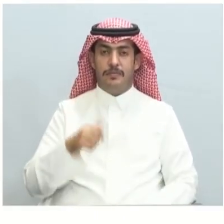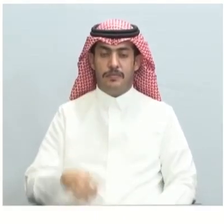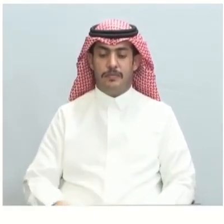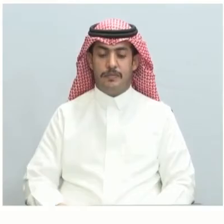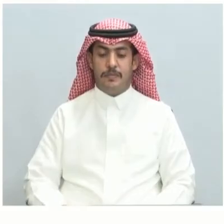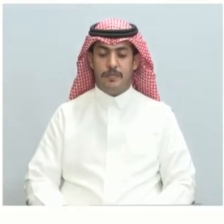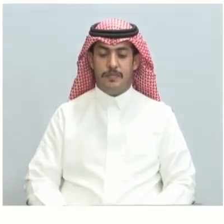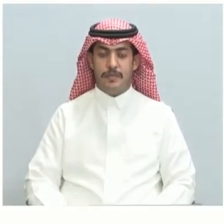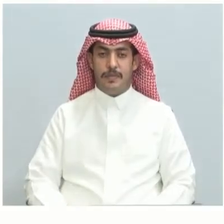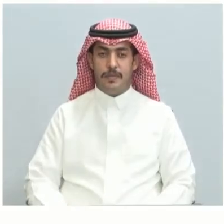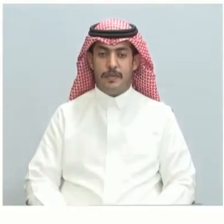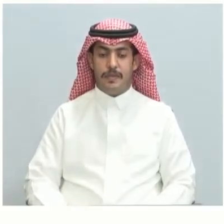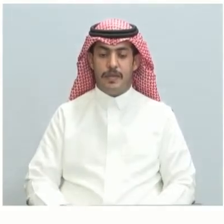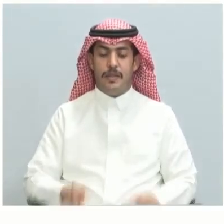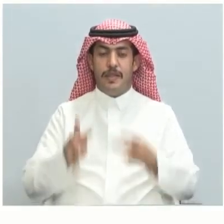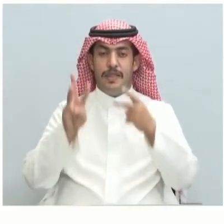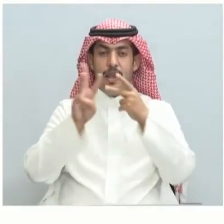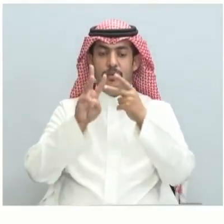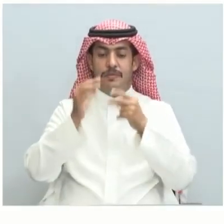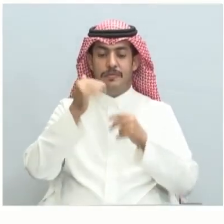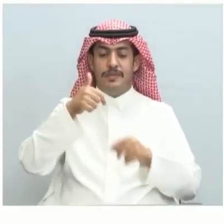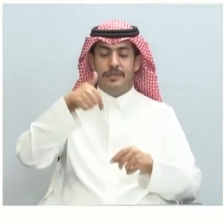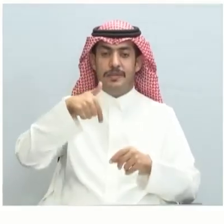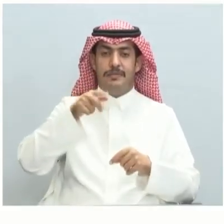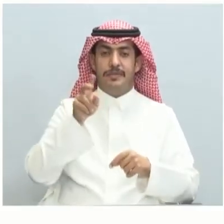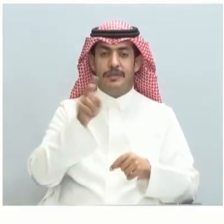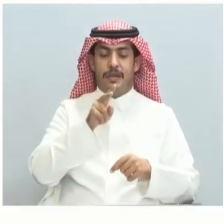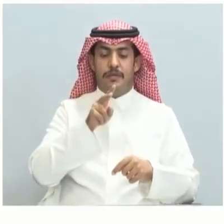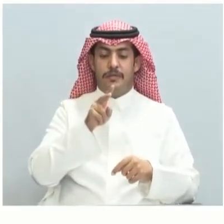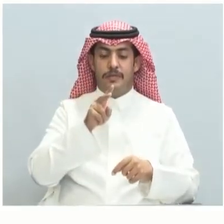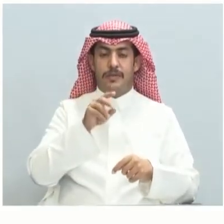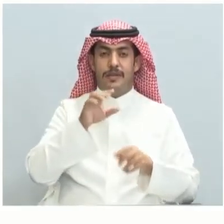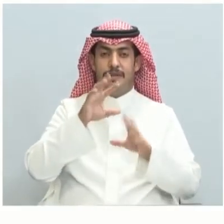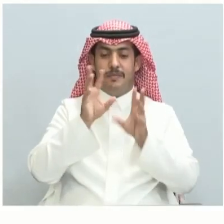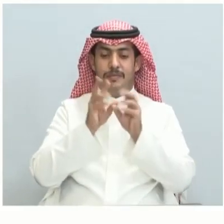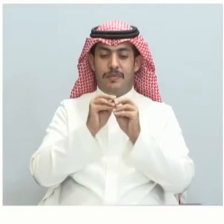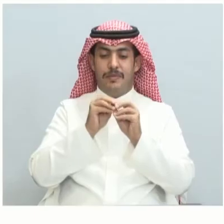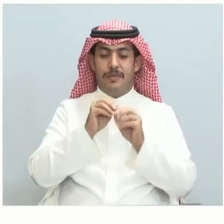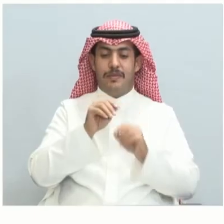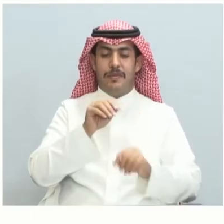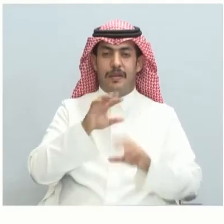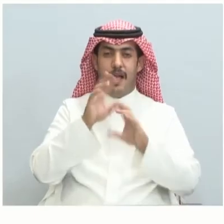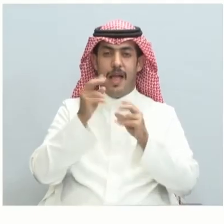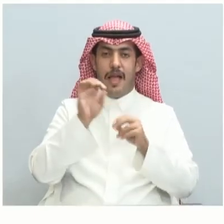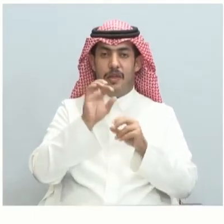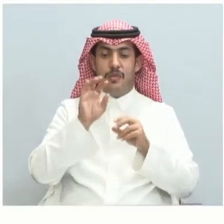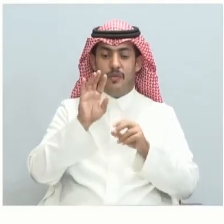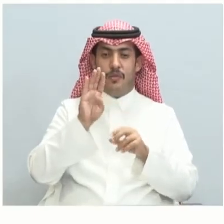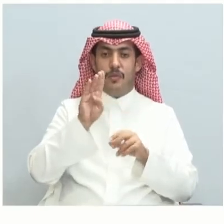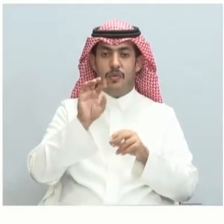اقوم بارك الله فيكم ما اقول ان 23 على سته يساوي الناتج هو العدد الكلي ثلاثه